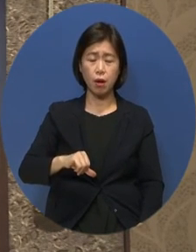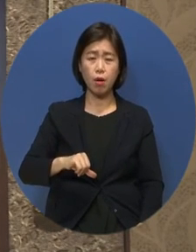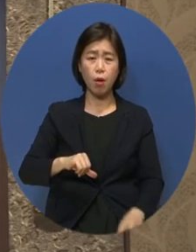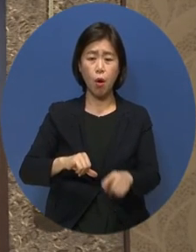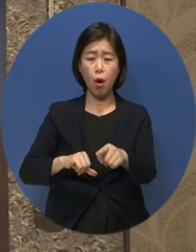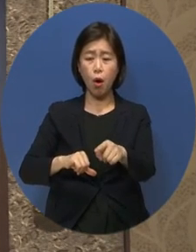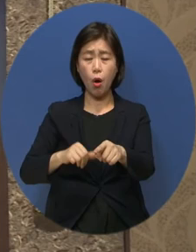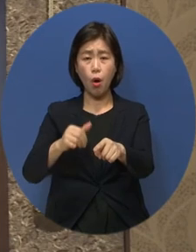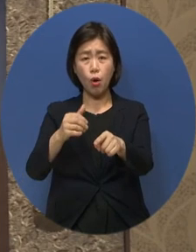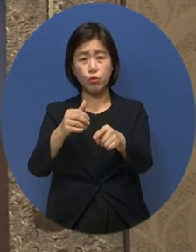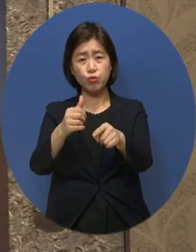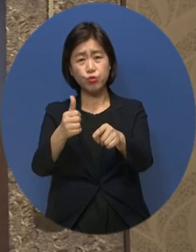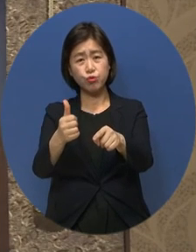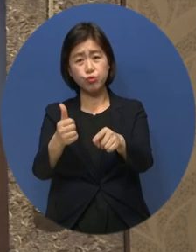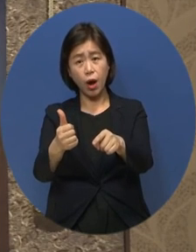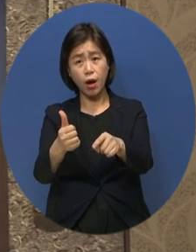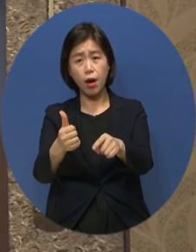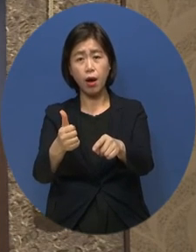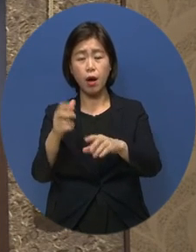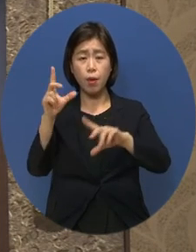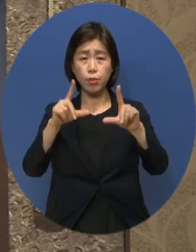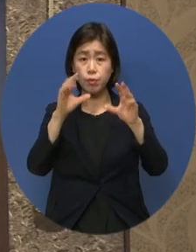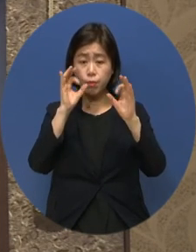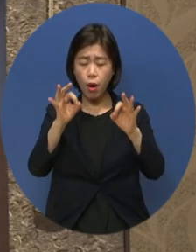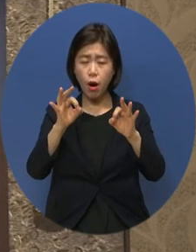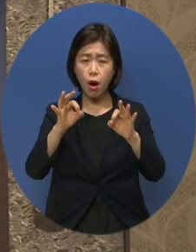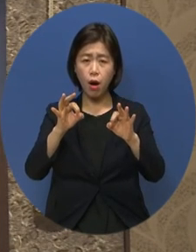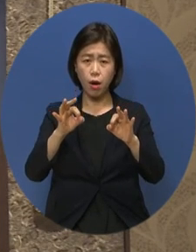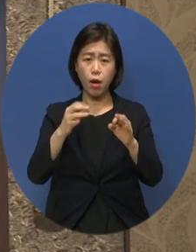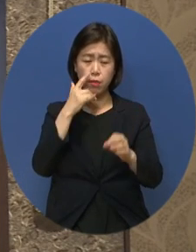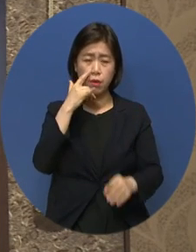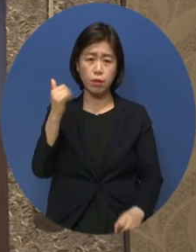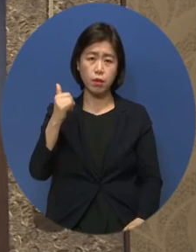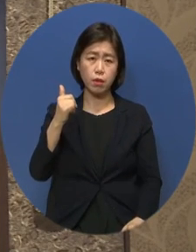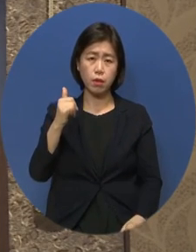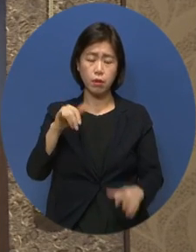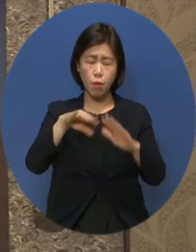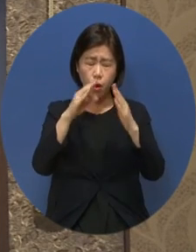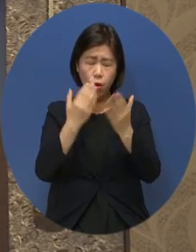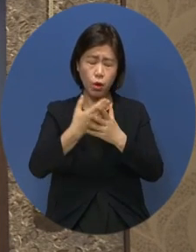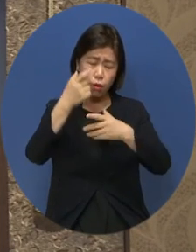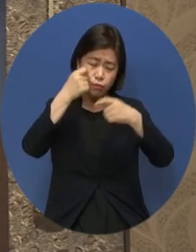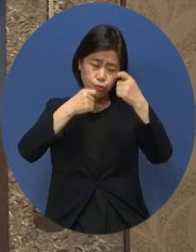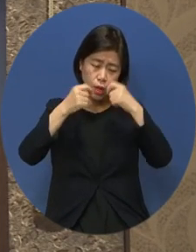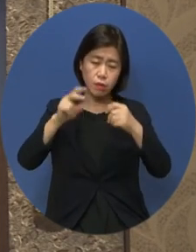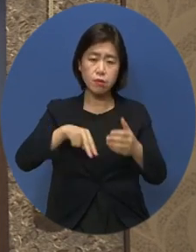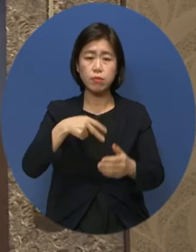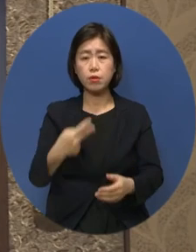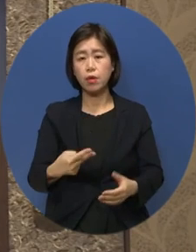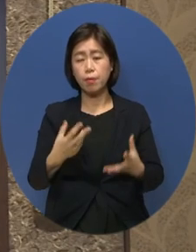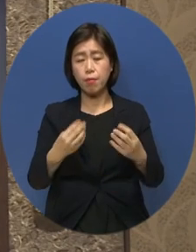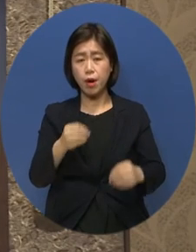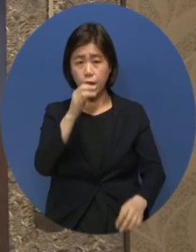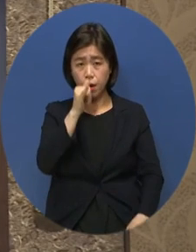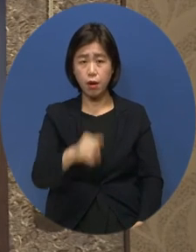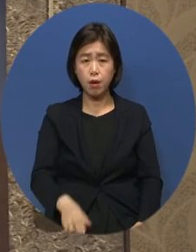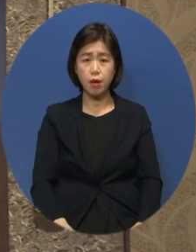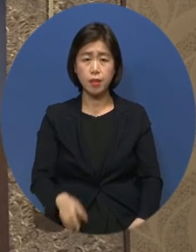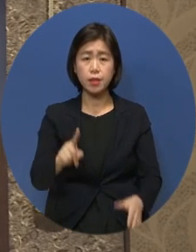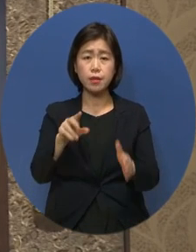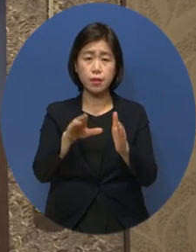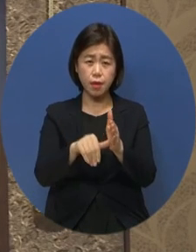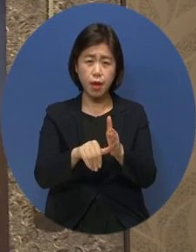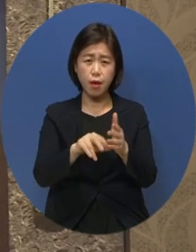하고 근데 그 분들에게 물한모금 먹이기 위해서 또 이렇게 미어 미라도 쑤어서 먹이기 위해서 우리